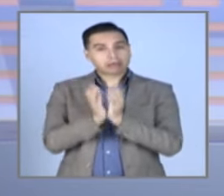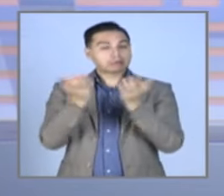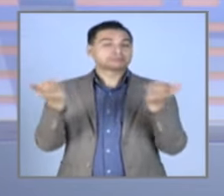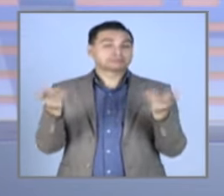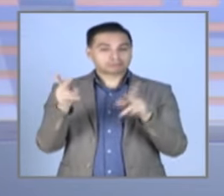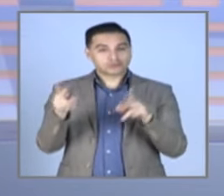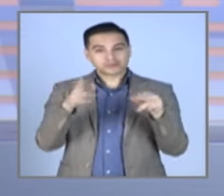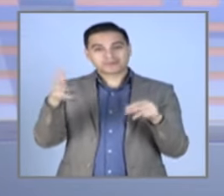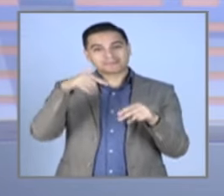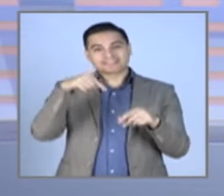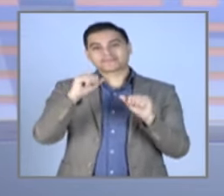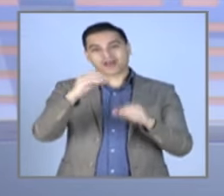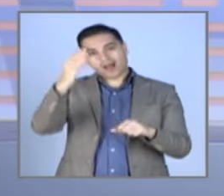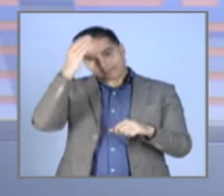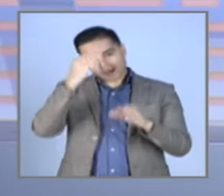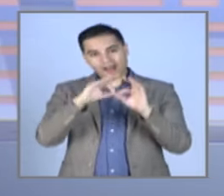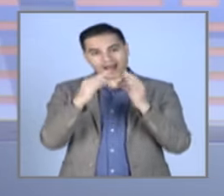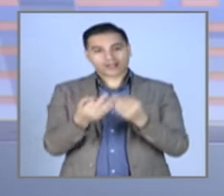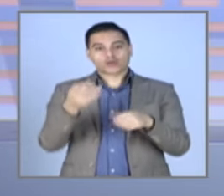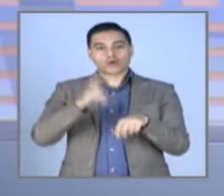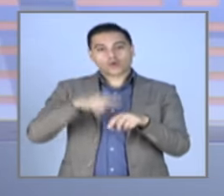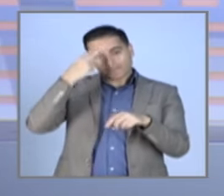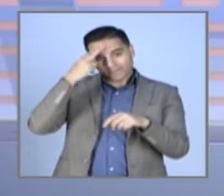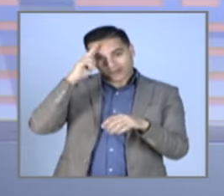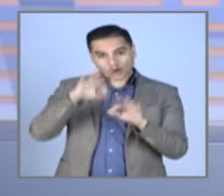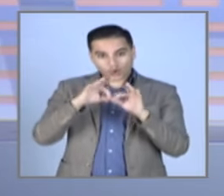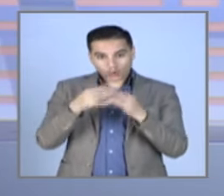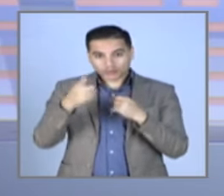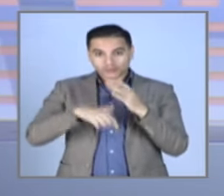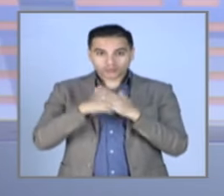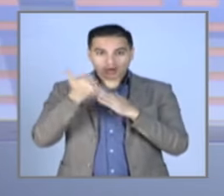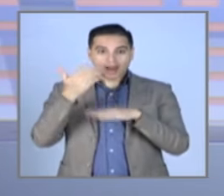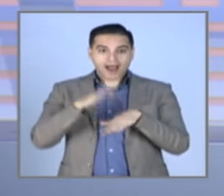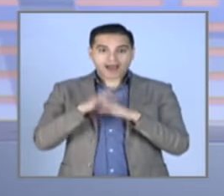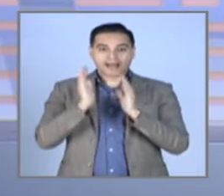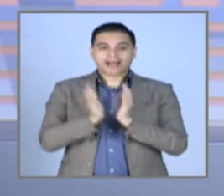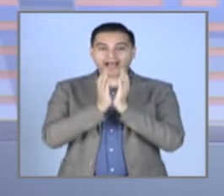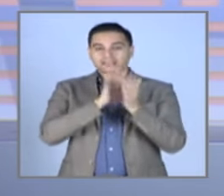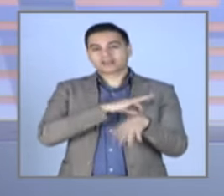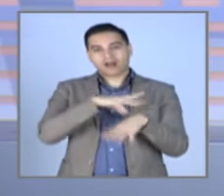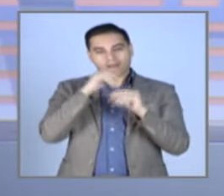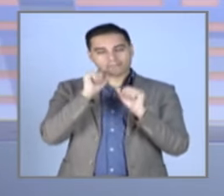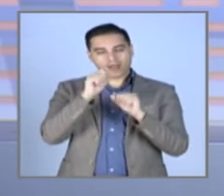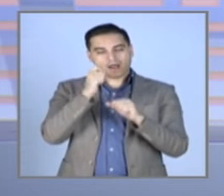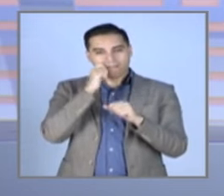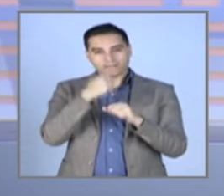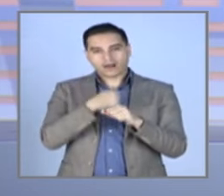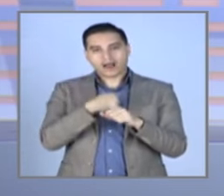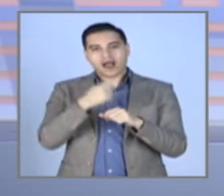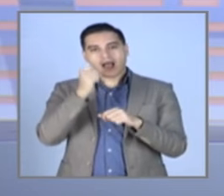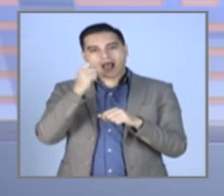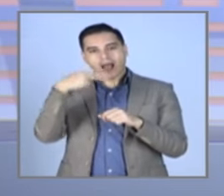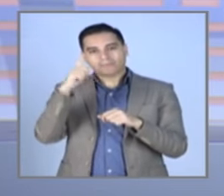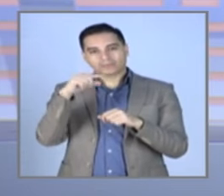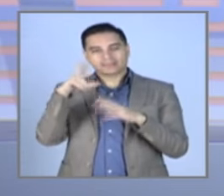الموسم السادس لعباقرة العائلات، ومين كمان العيلة اللي هتفوز بكاس الأديب الراحل عبد التواب